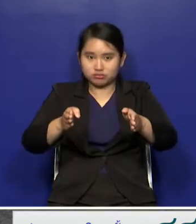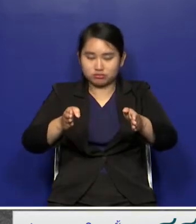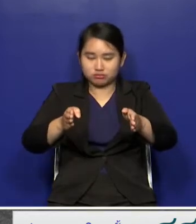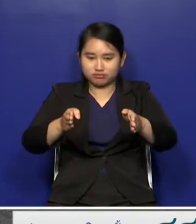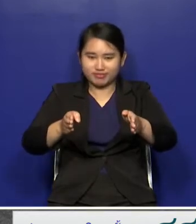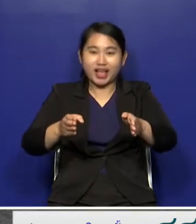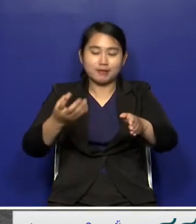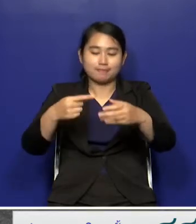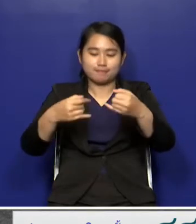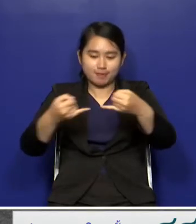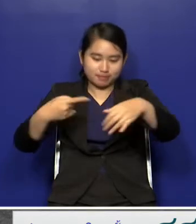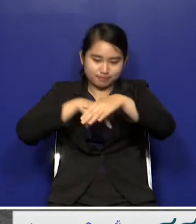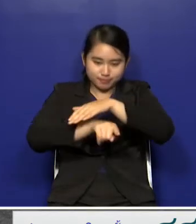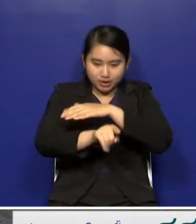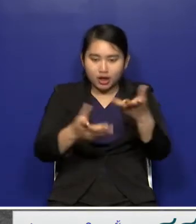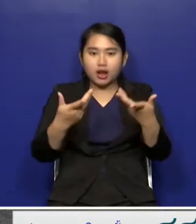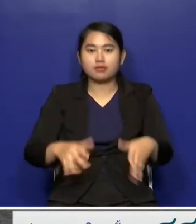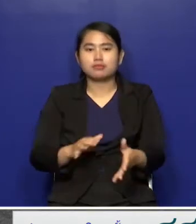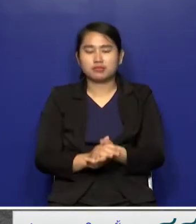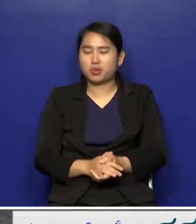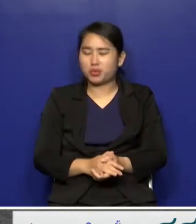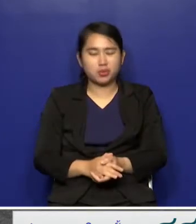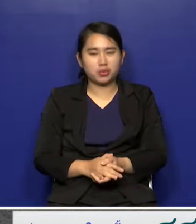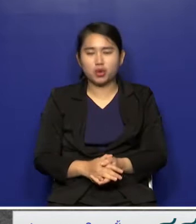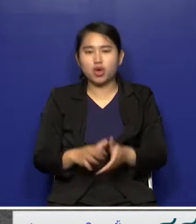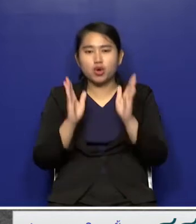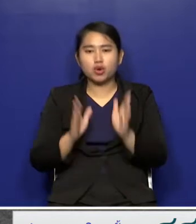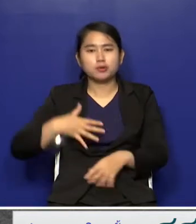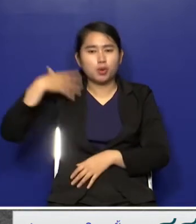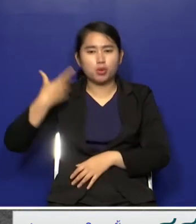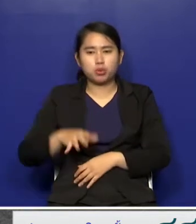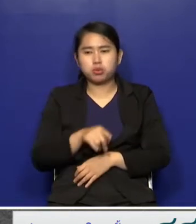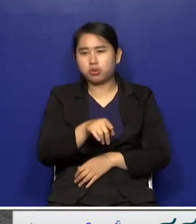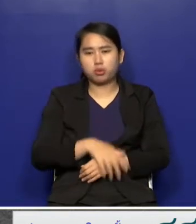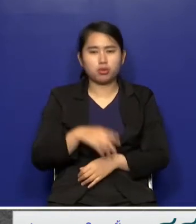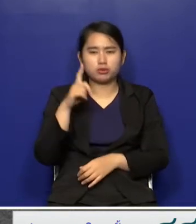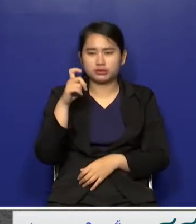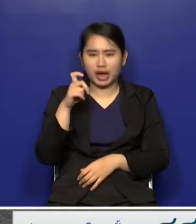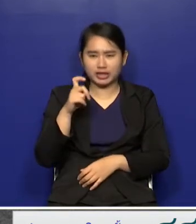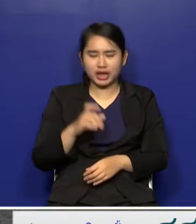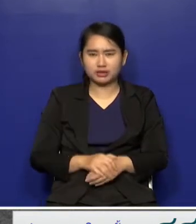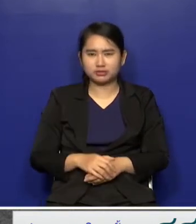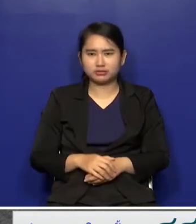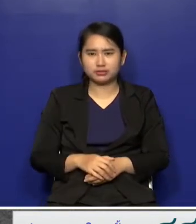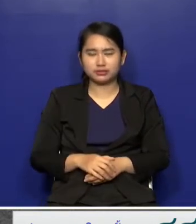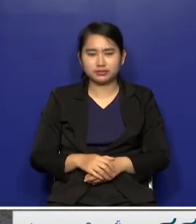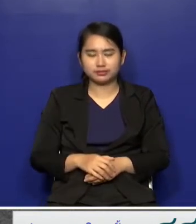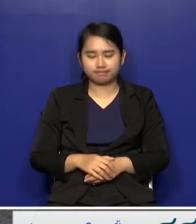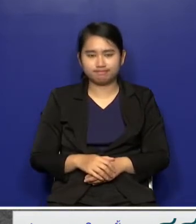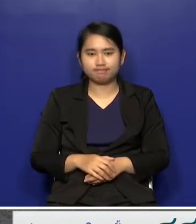ที่ใช้งานได้แล้วปลอดภัยจนคนบ่นว่าชิบหายกันหมดแล้วอย่ามาง่าย